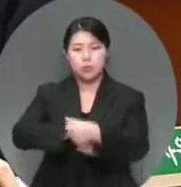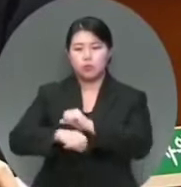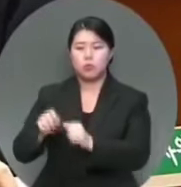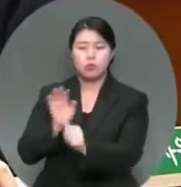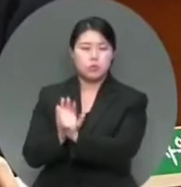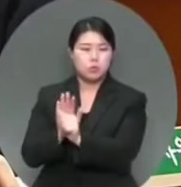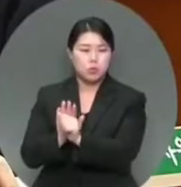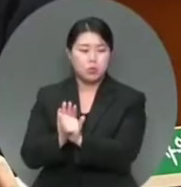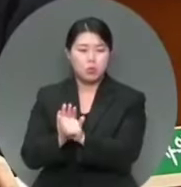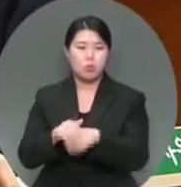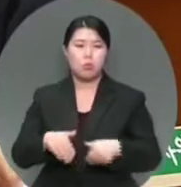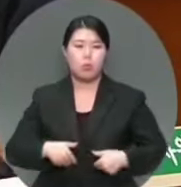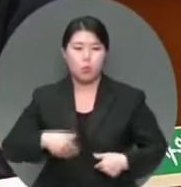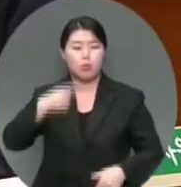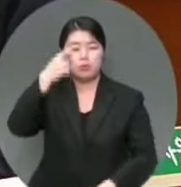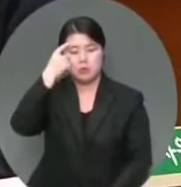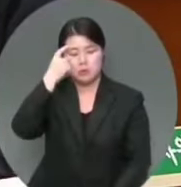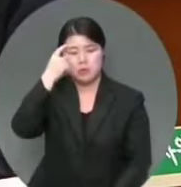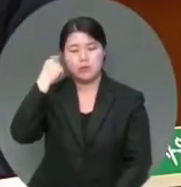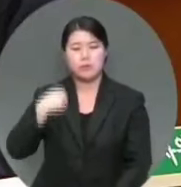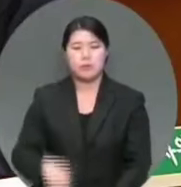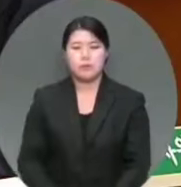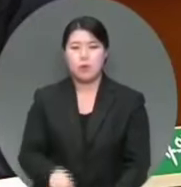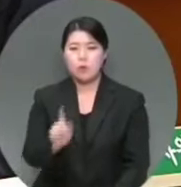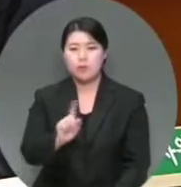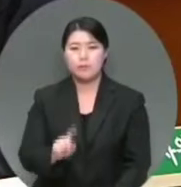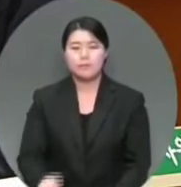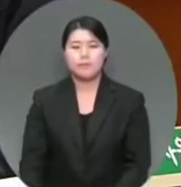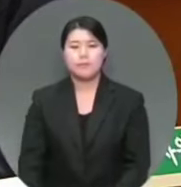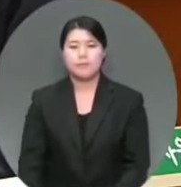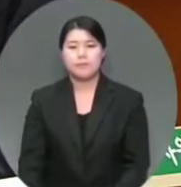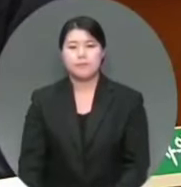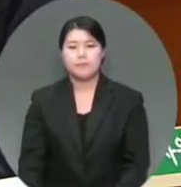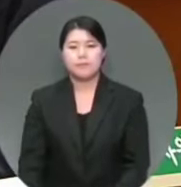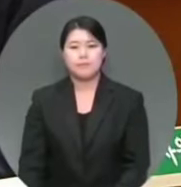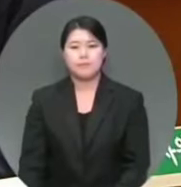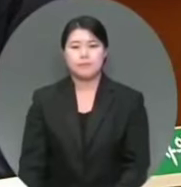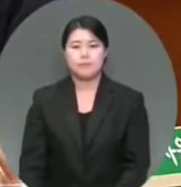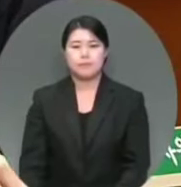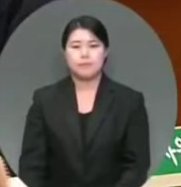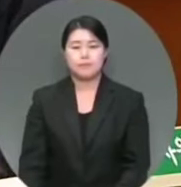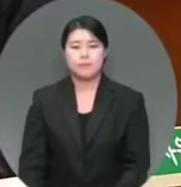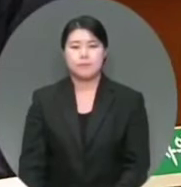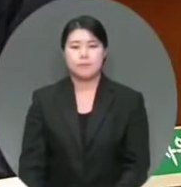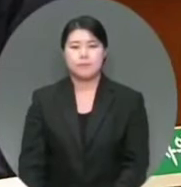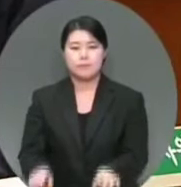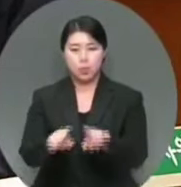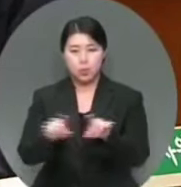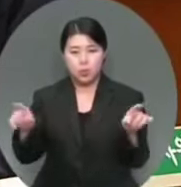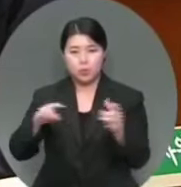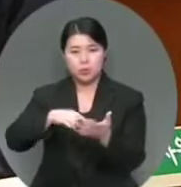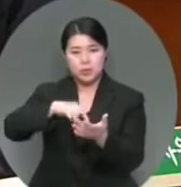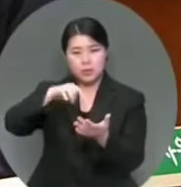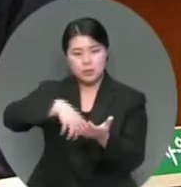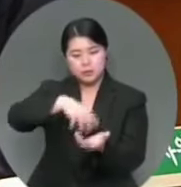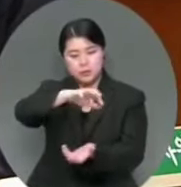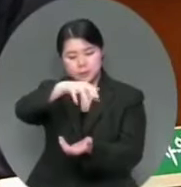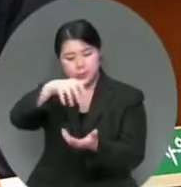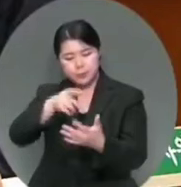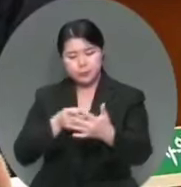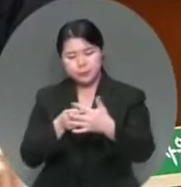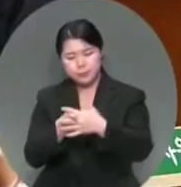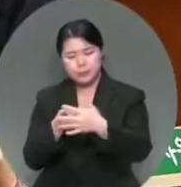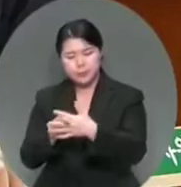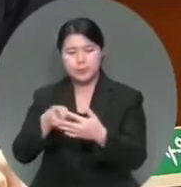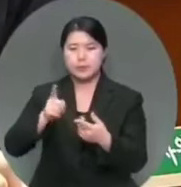지원해야 된다고 보여지는데 어떻게 생각하십니까? 통상 그 세수 예측은 기재부가